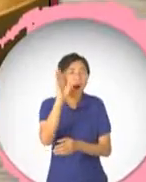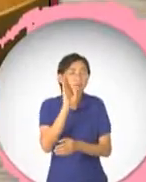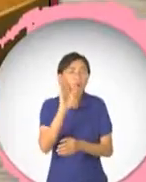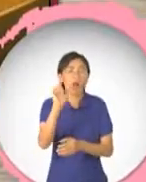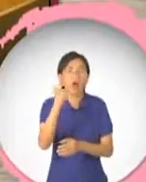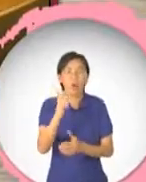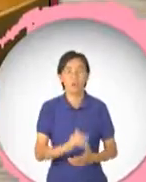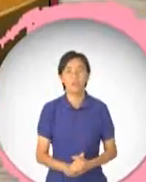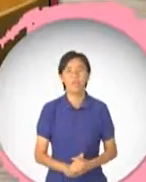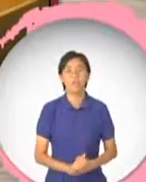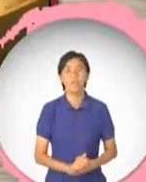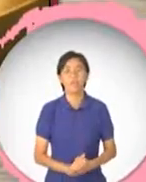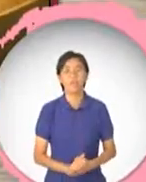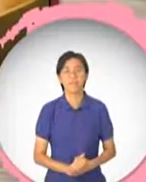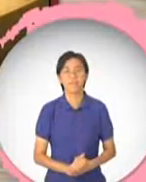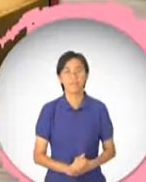ะ